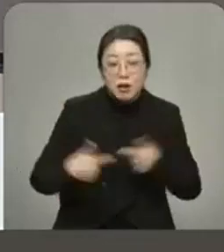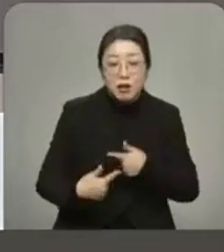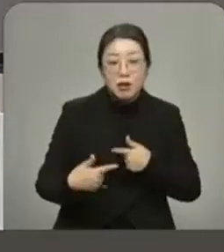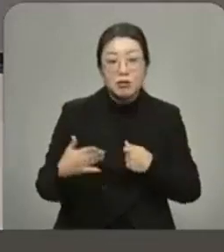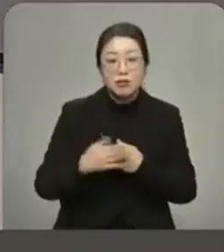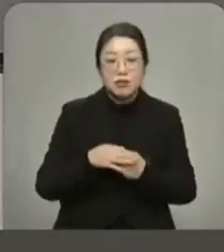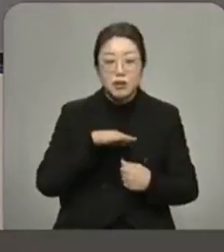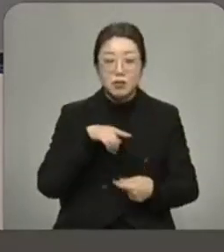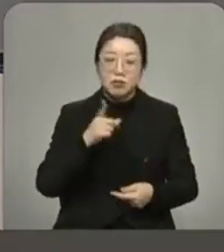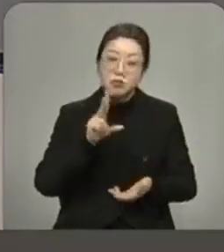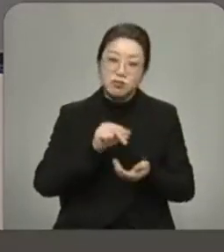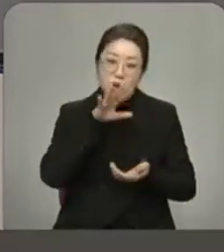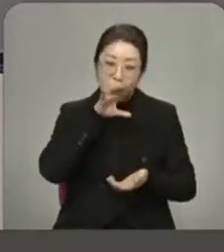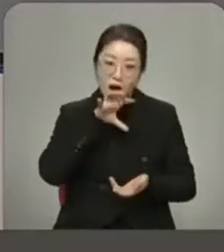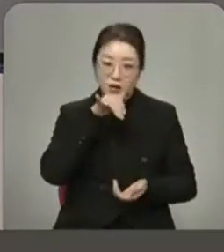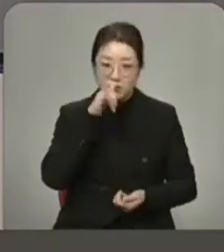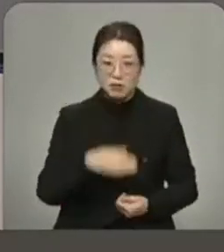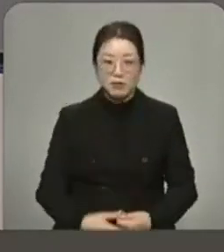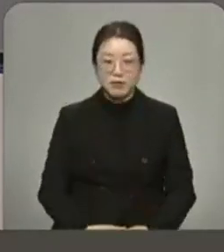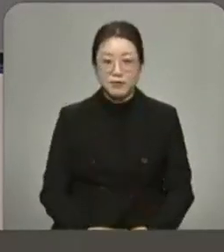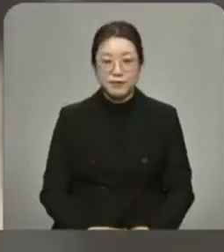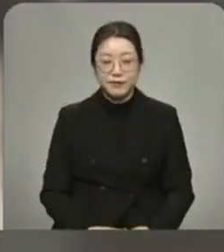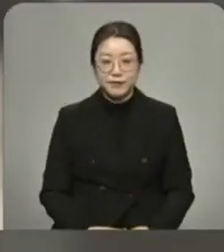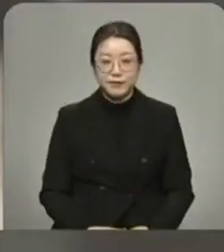김보람 기사가 보도합니다